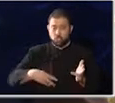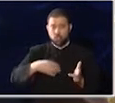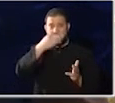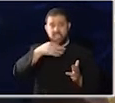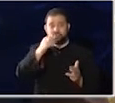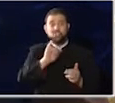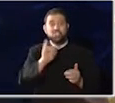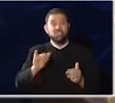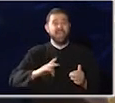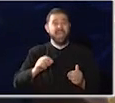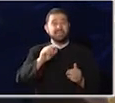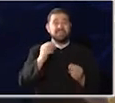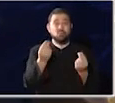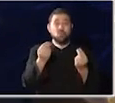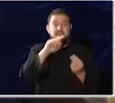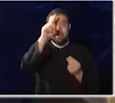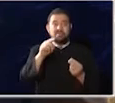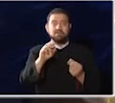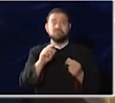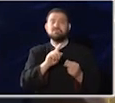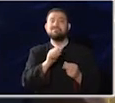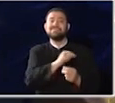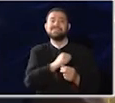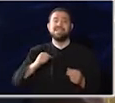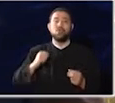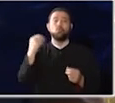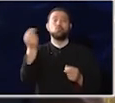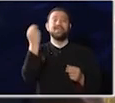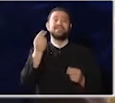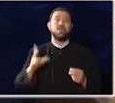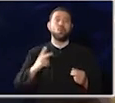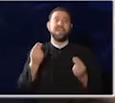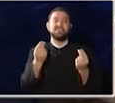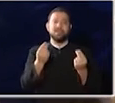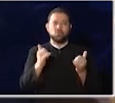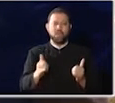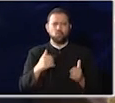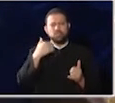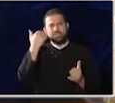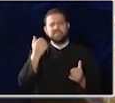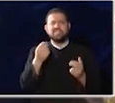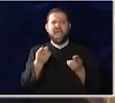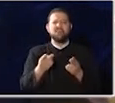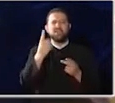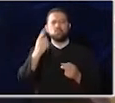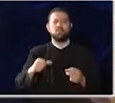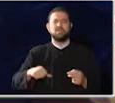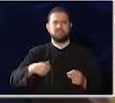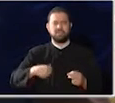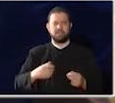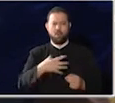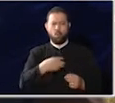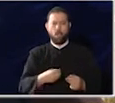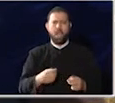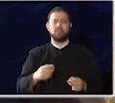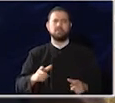moment dat, cine este bun? Doar Dumnezeu este bun. În situația în care venise un tânăr bogat să se laude cu faptele lui